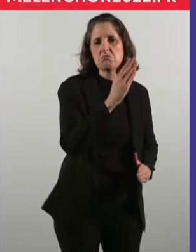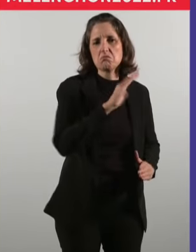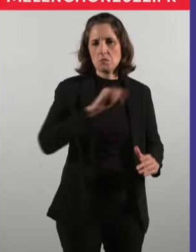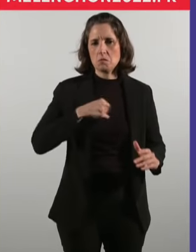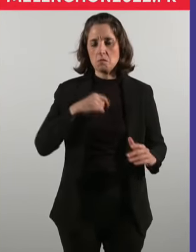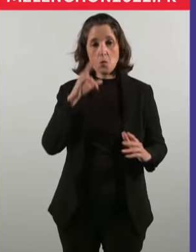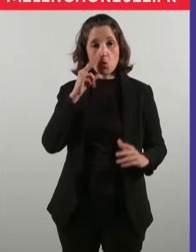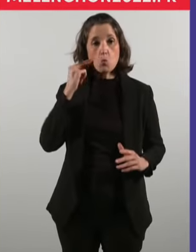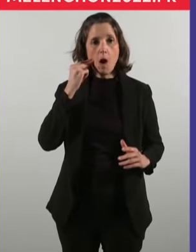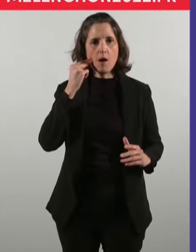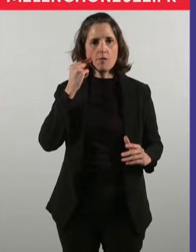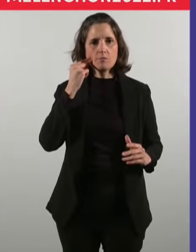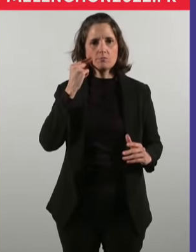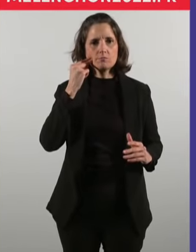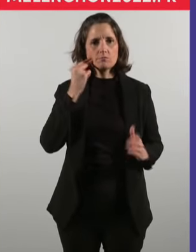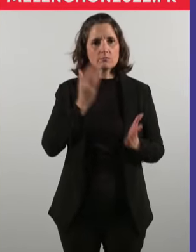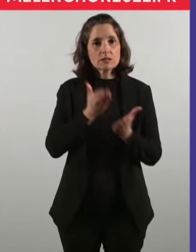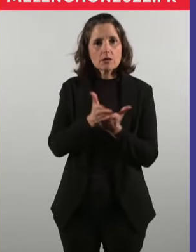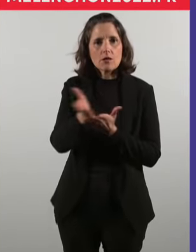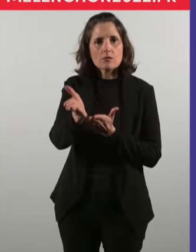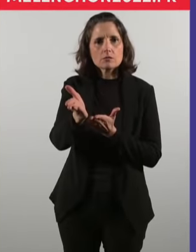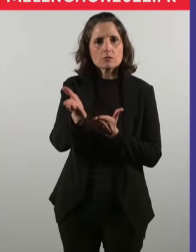Quand le garçon se retourne,